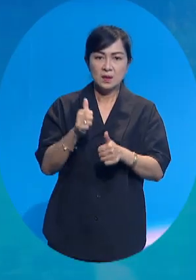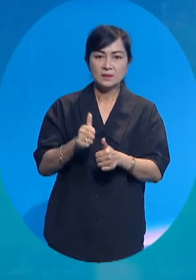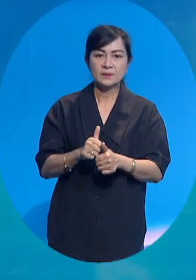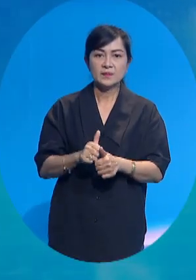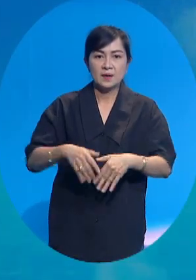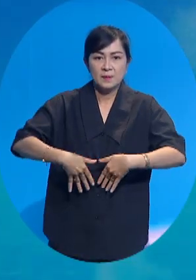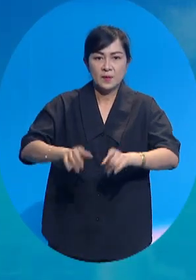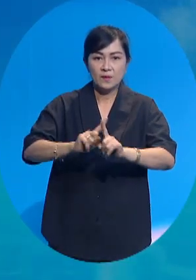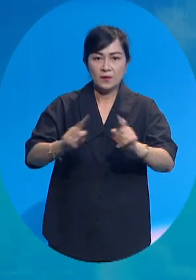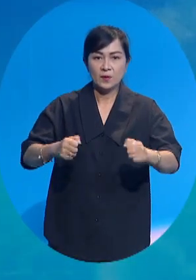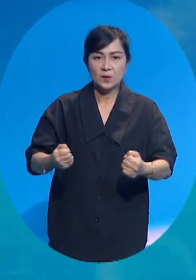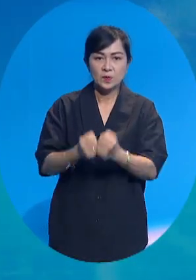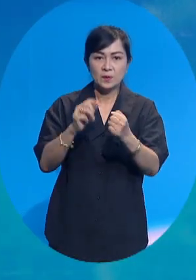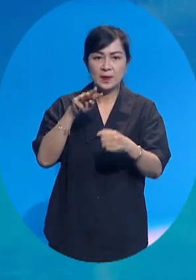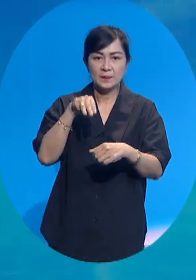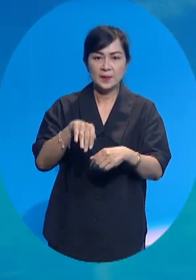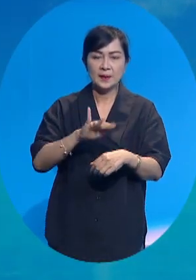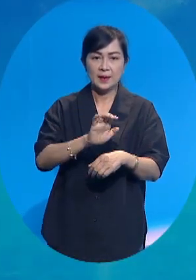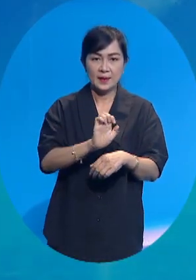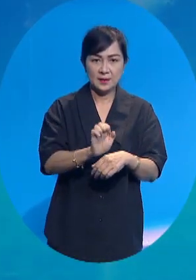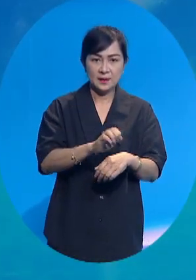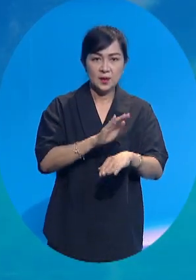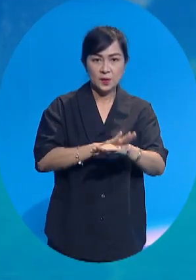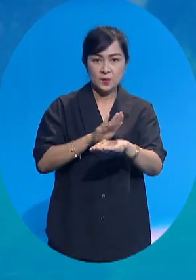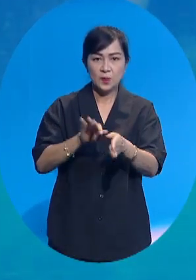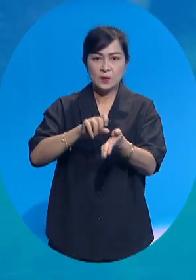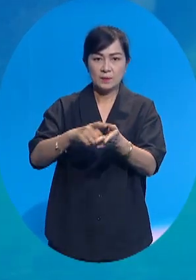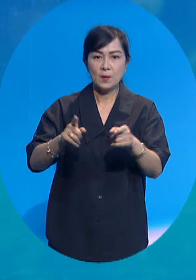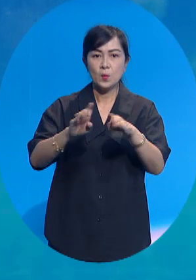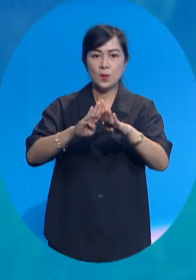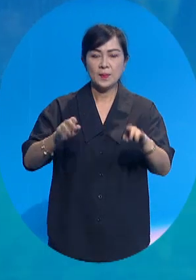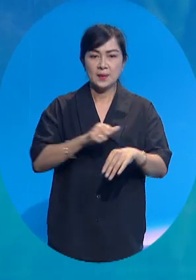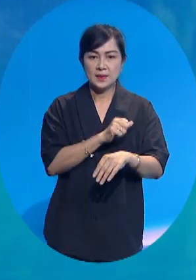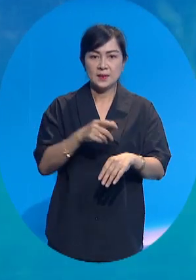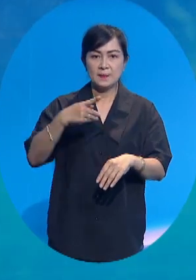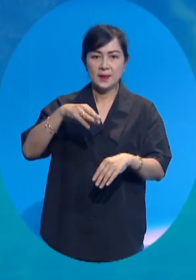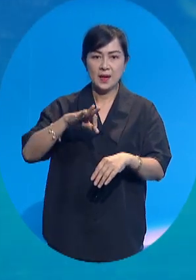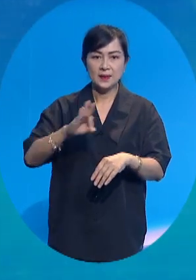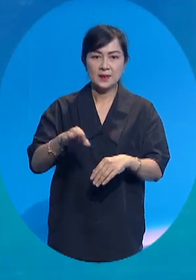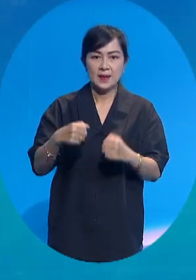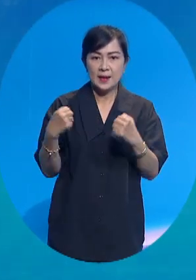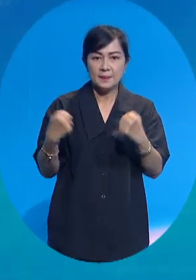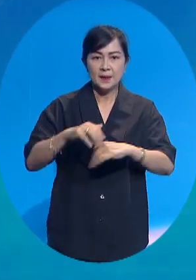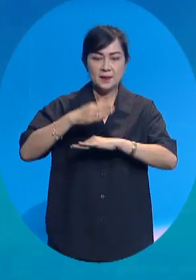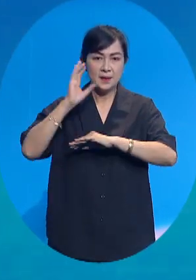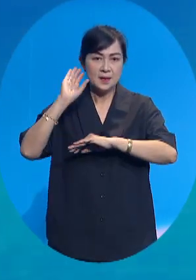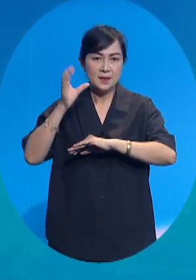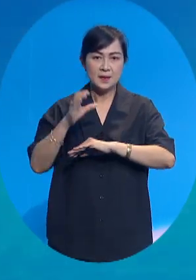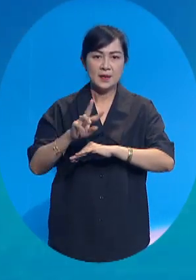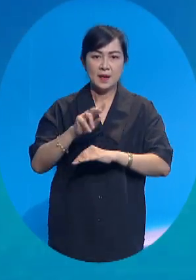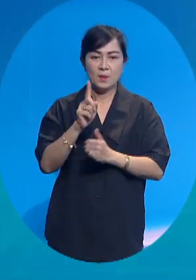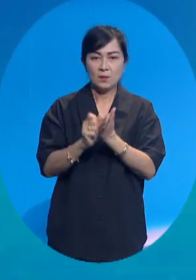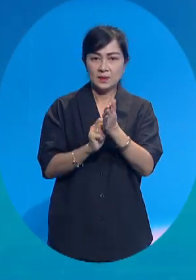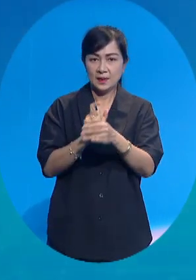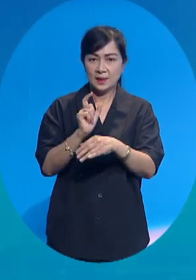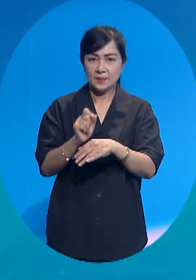lng sóng biểu tình phản đối cuộc xung đột hamas Israel kêu gọi một giải pháp hòa bình cho người dân Palestine ngày càng mạnh mẽ trên thế giới ngày